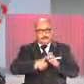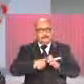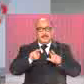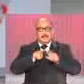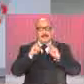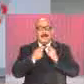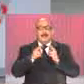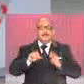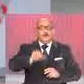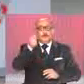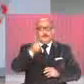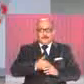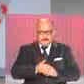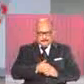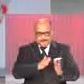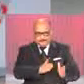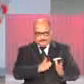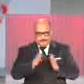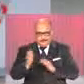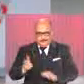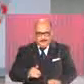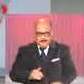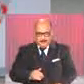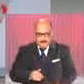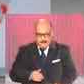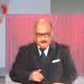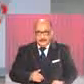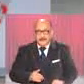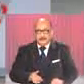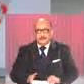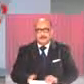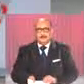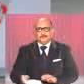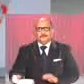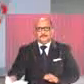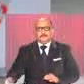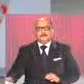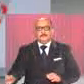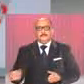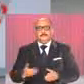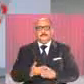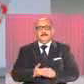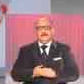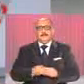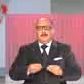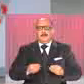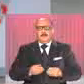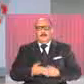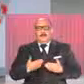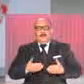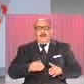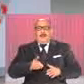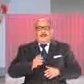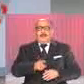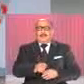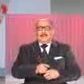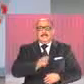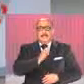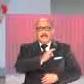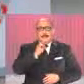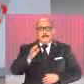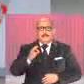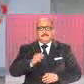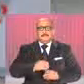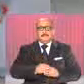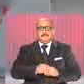بلغت نسبة إنجاز المشاريع في ولاية تطاوين في مختلف القطاعات 23%، ويعتبر مشروع إنتاج اللحوم البيضاء